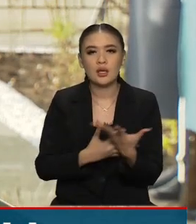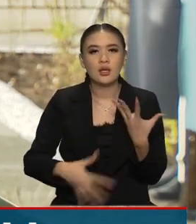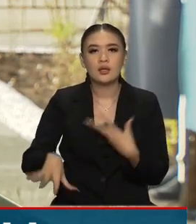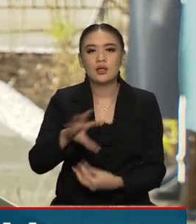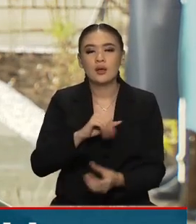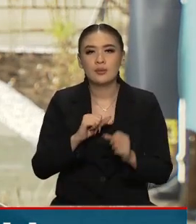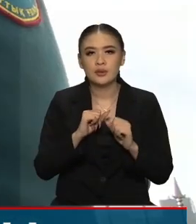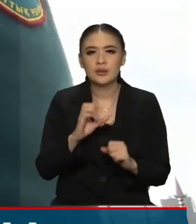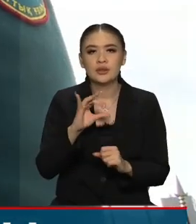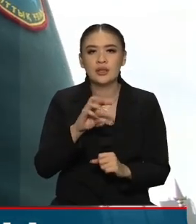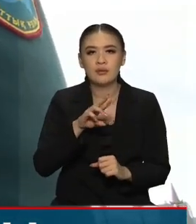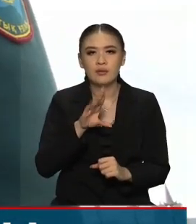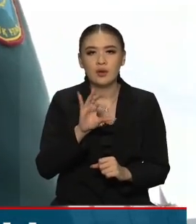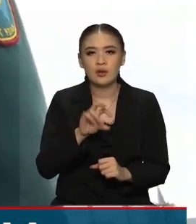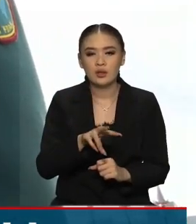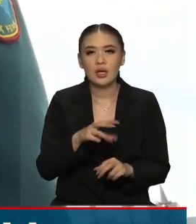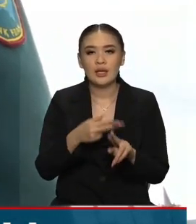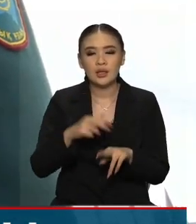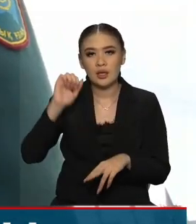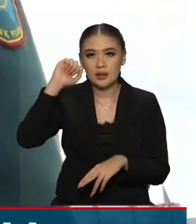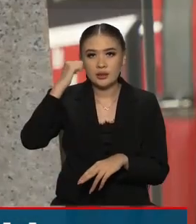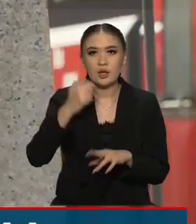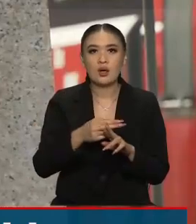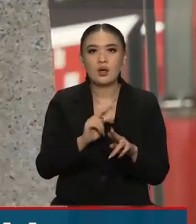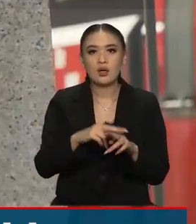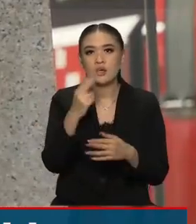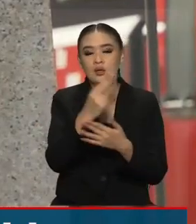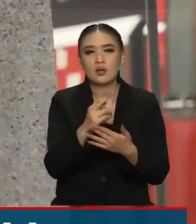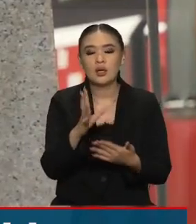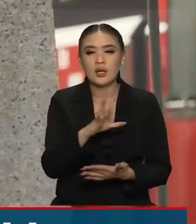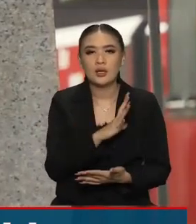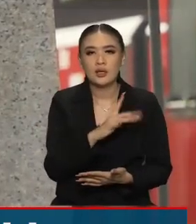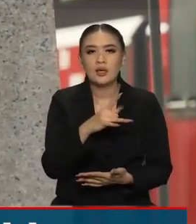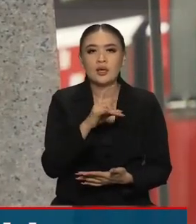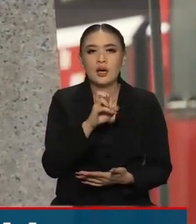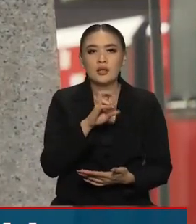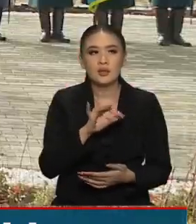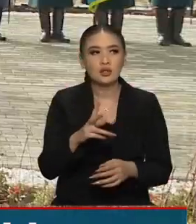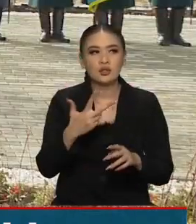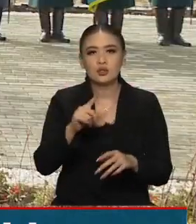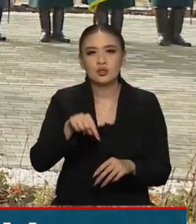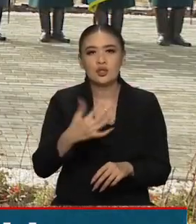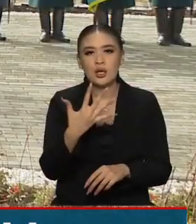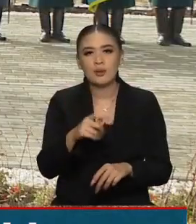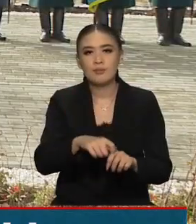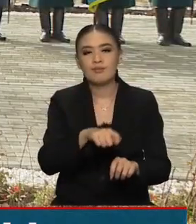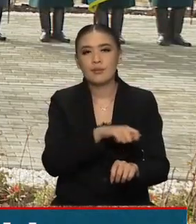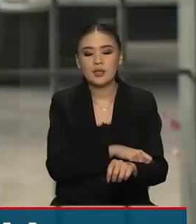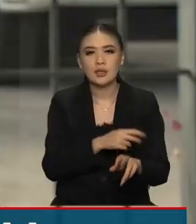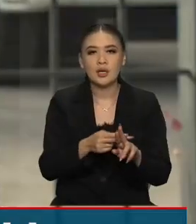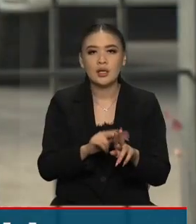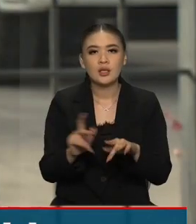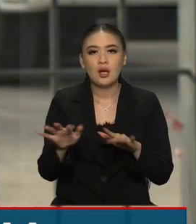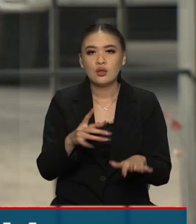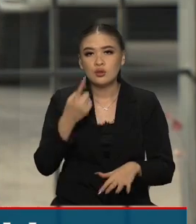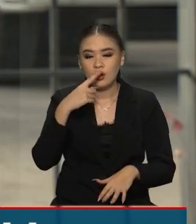батырларымыздың символы болып келеді. Ескерткіш қола мен граниттен құйылған, биіктігі 3,5 метр. Батырдың бюсті өзі қызмет еткен